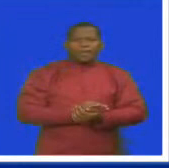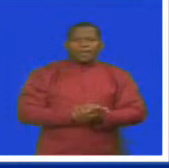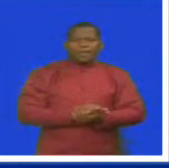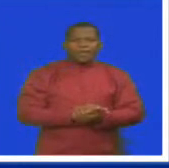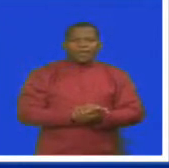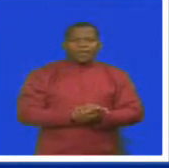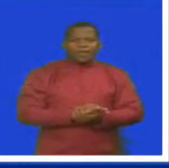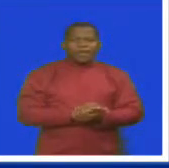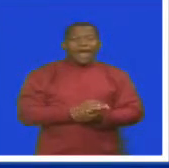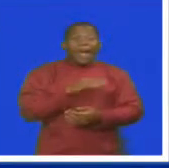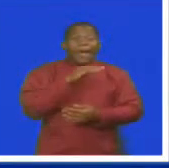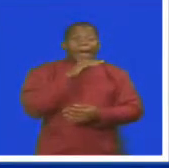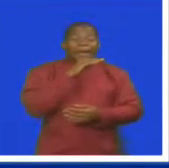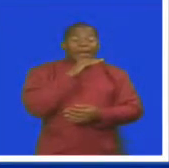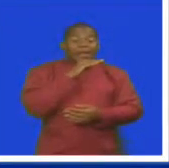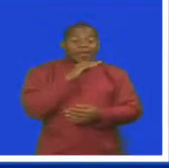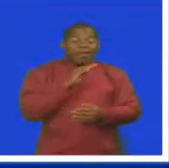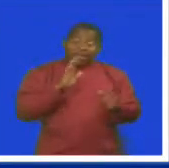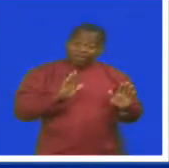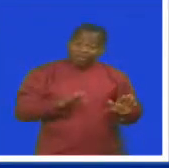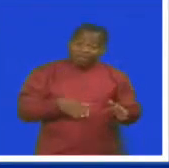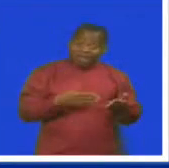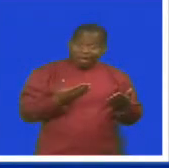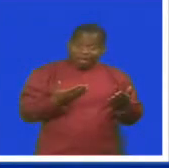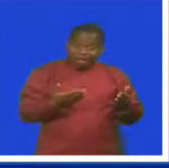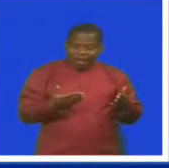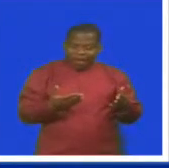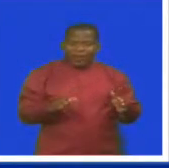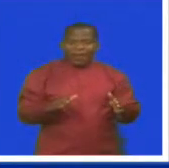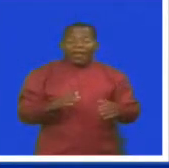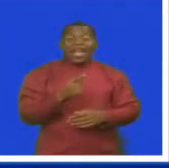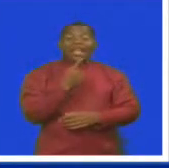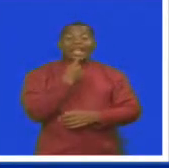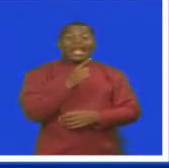ingwenyama kaJuda ibhidlike le corona.